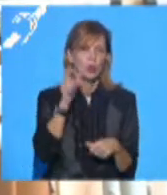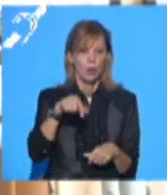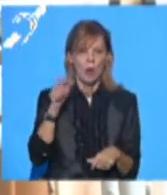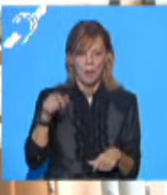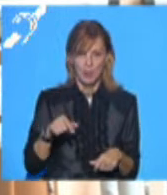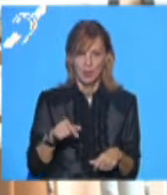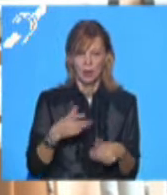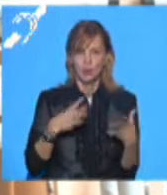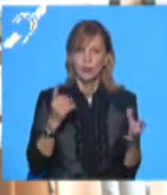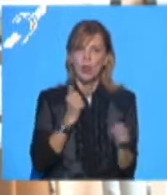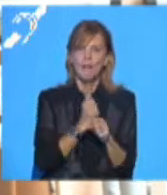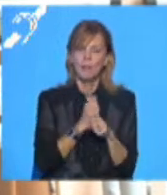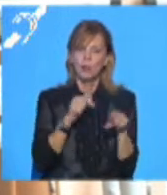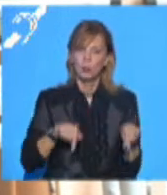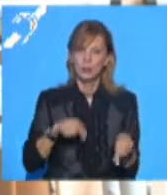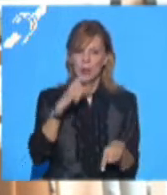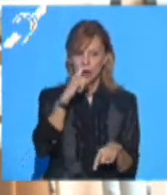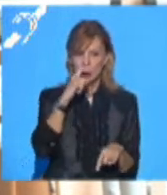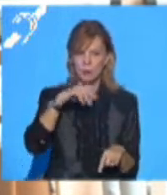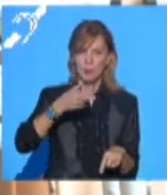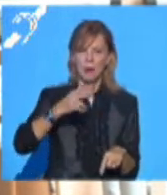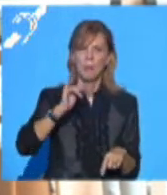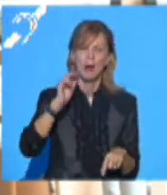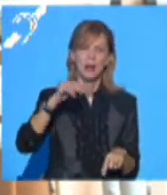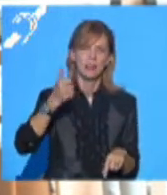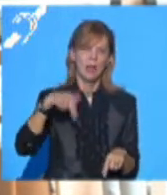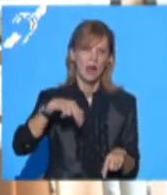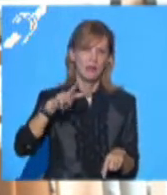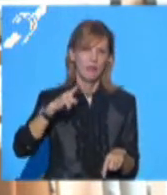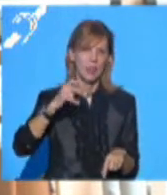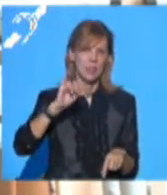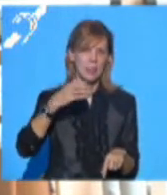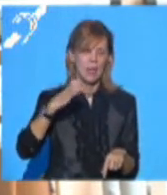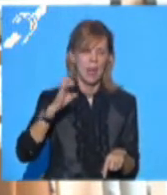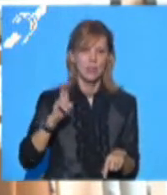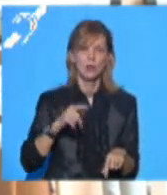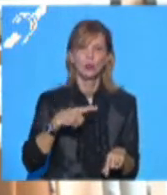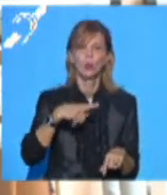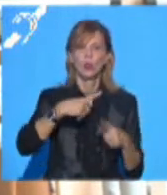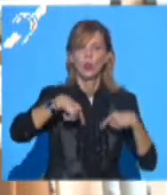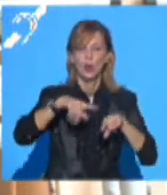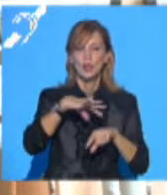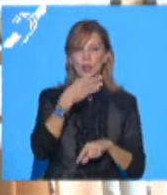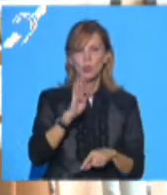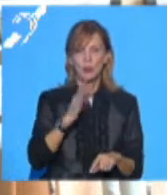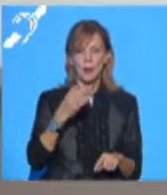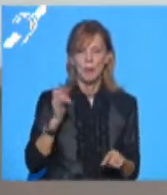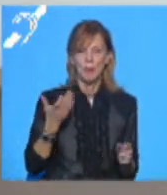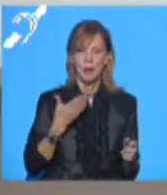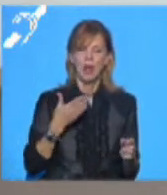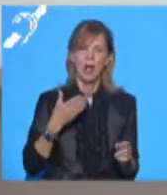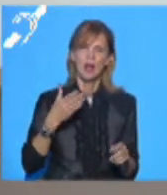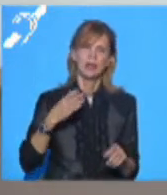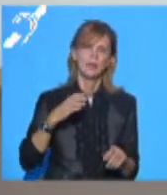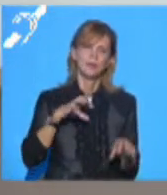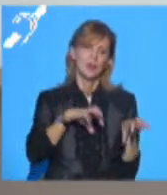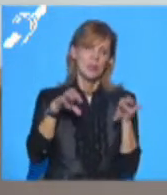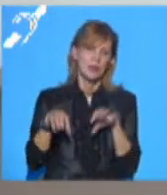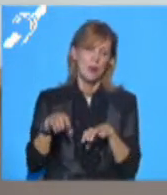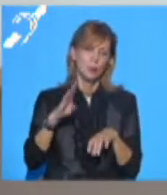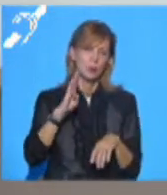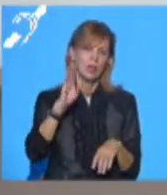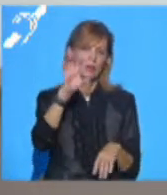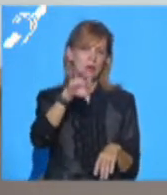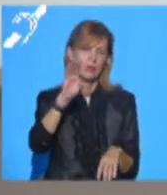Gestul pe care l-a făcut Marian Vasilescu, bebei spunem noi, plecat în Belgia, este un